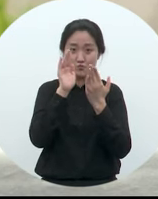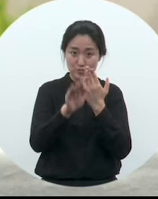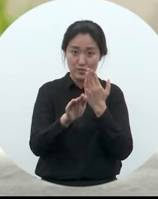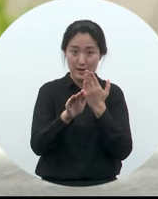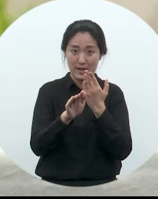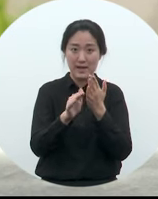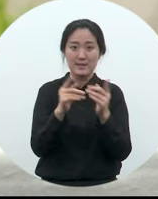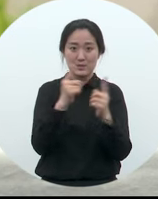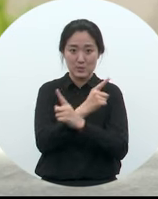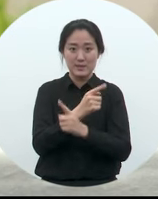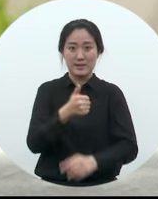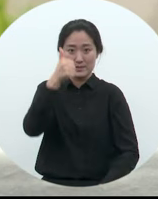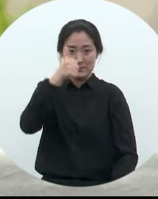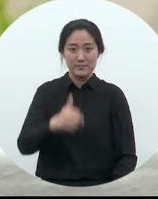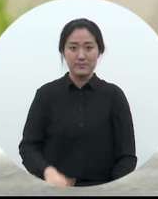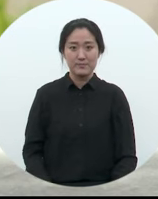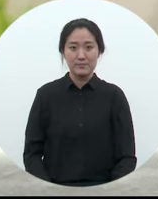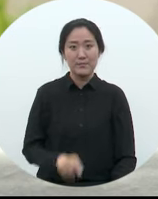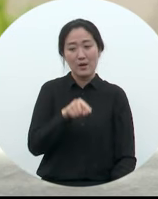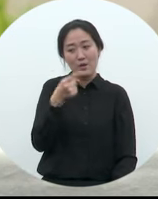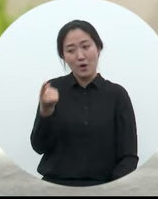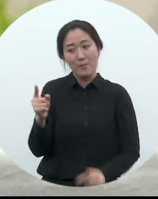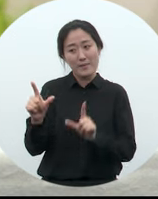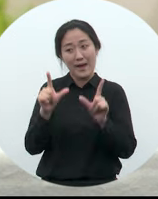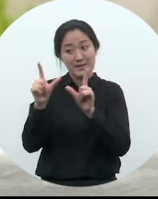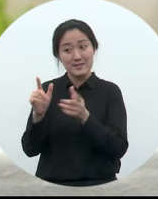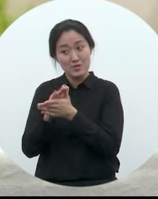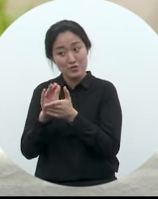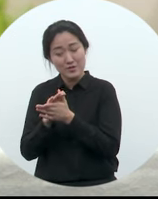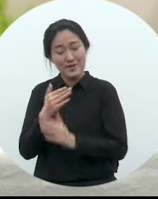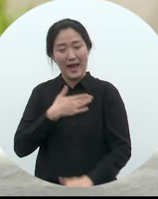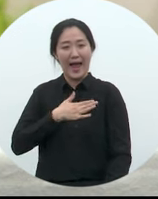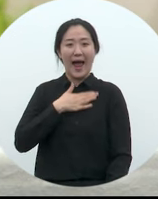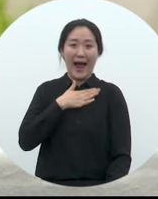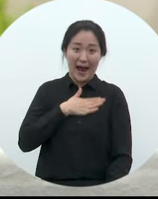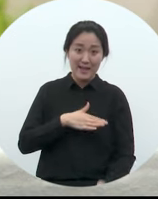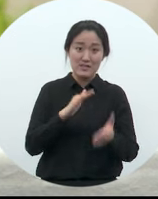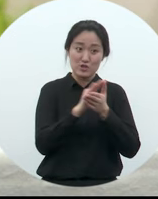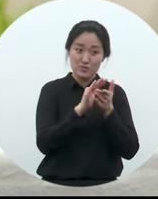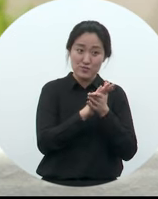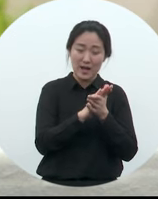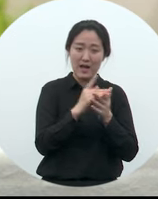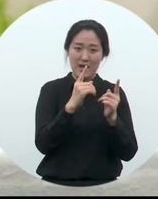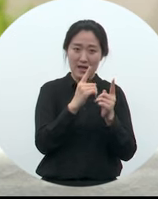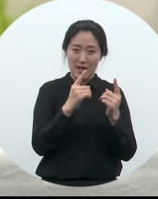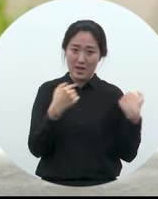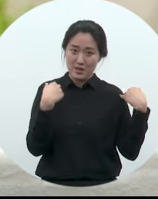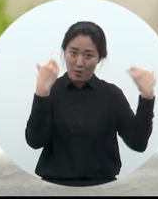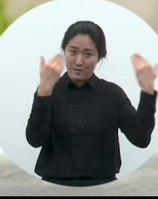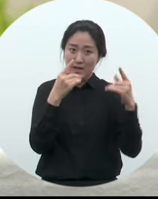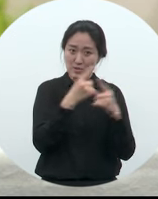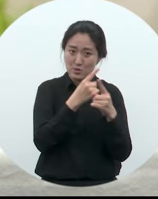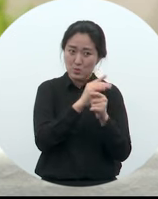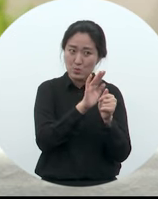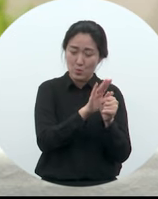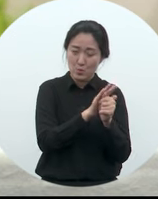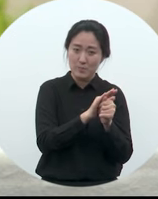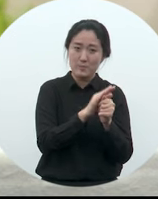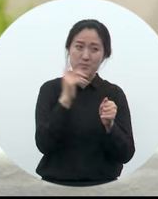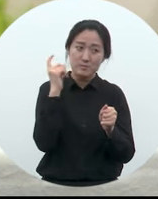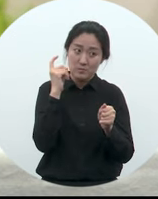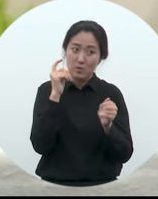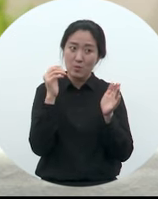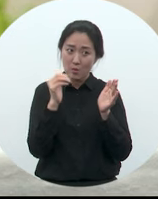상의를 하고 난 다음에 실시를 하는 것이 바람직합니다. 옆집 아이가 또 아니면 내가 아는 아이가 성장 치료를 했다고 해서